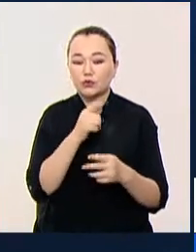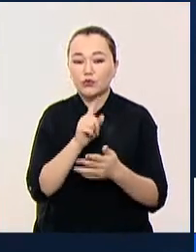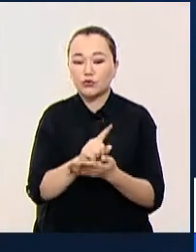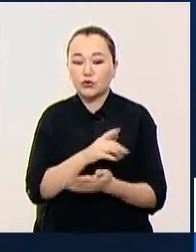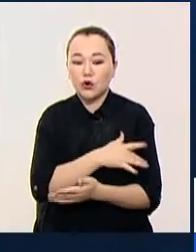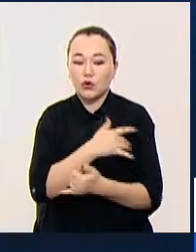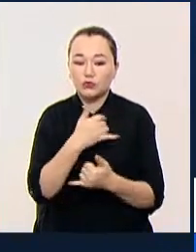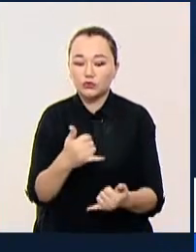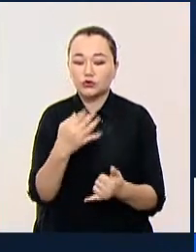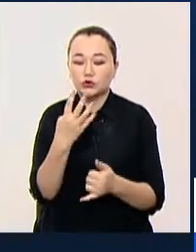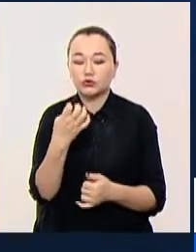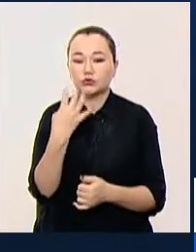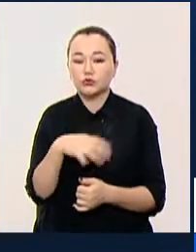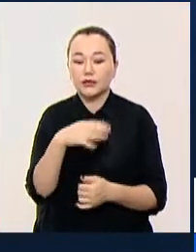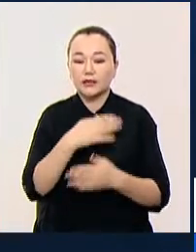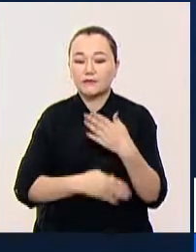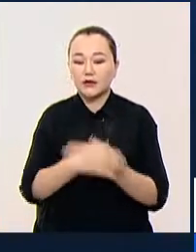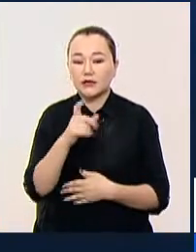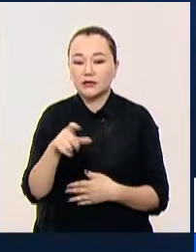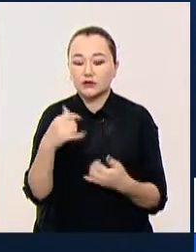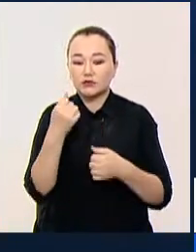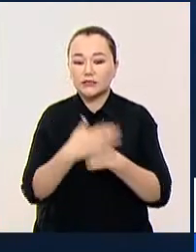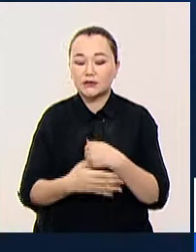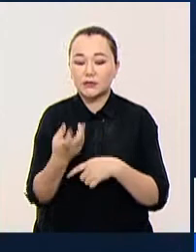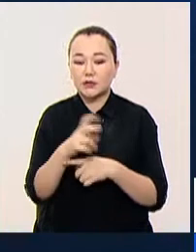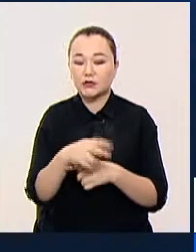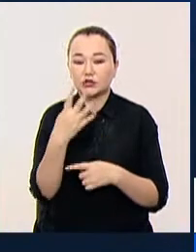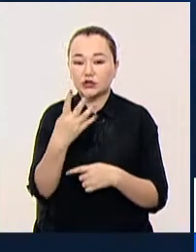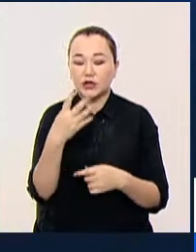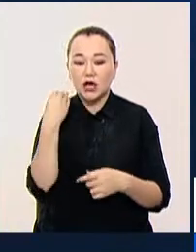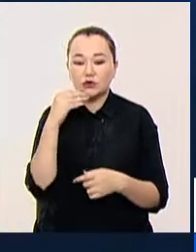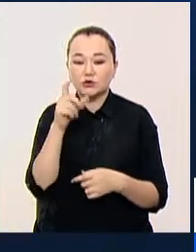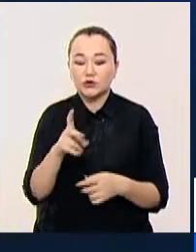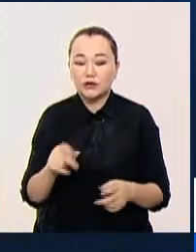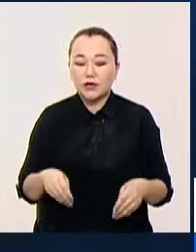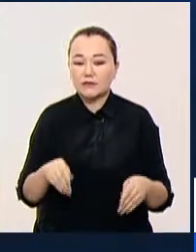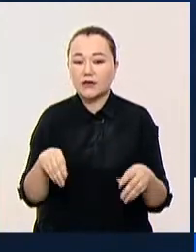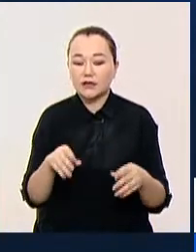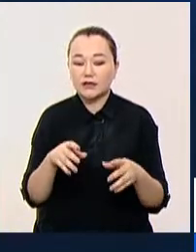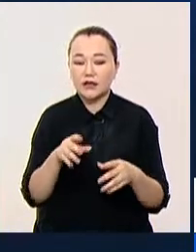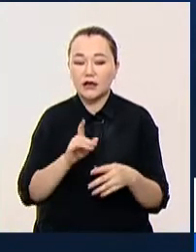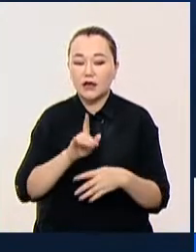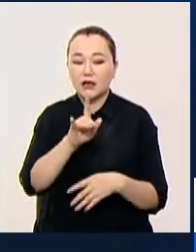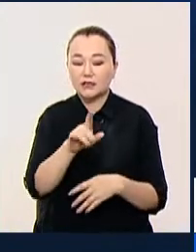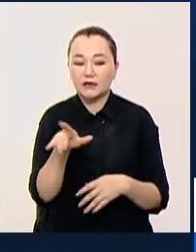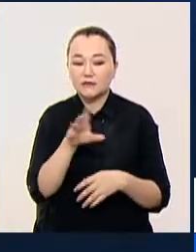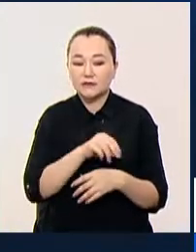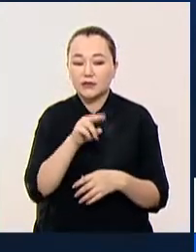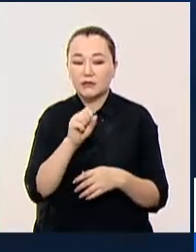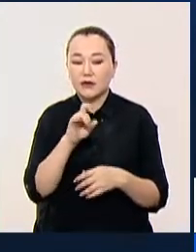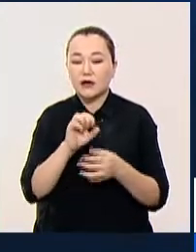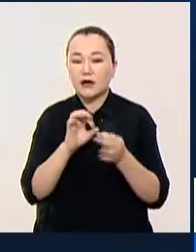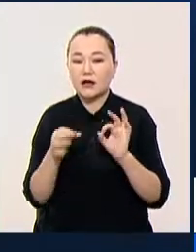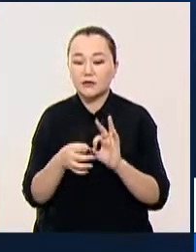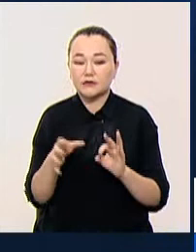обслужить 440 инвалидов. Сегодня в центр приехали 4 актюбинца на инвалидных колясках. Все они паралимпийцы